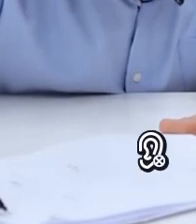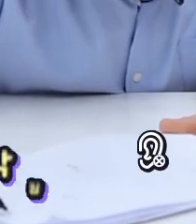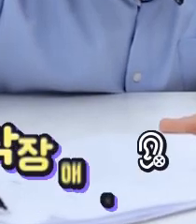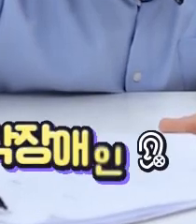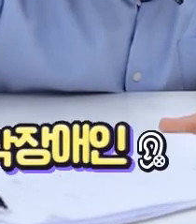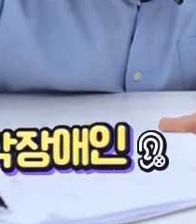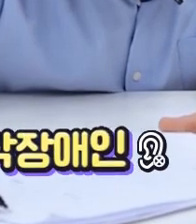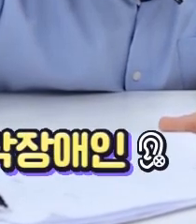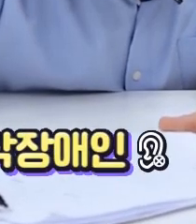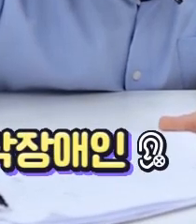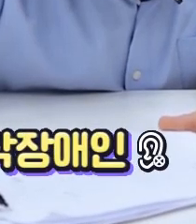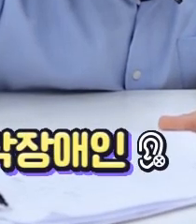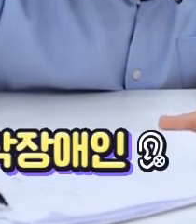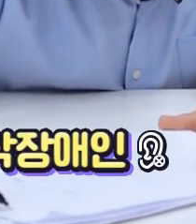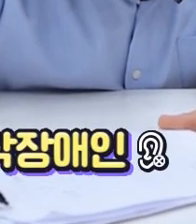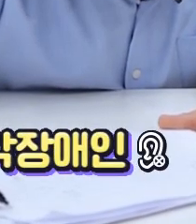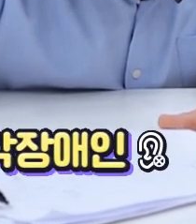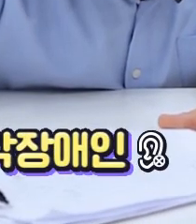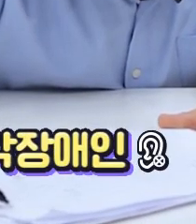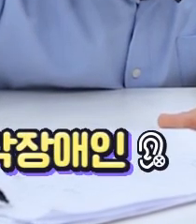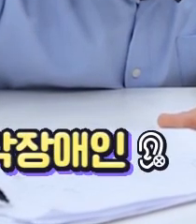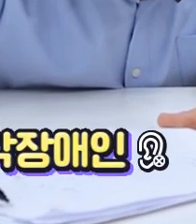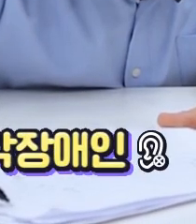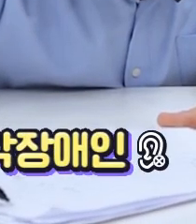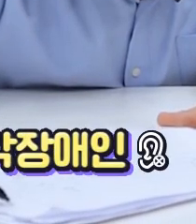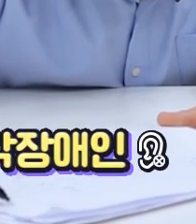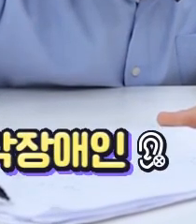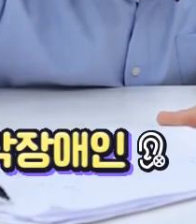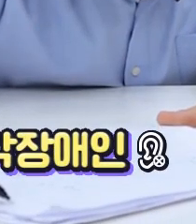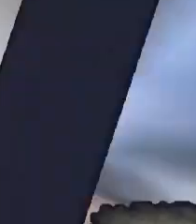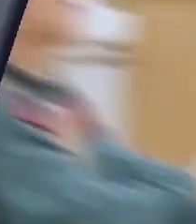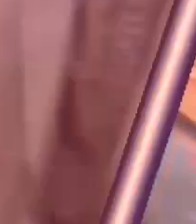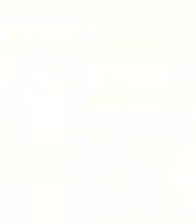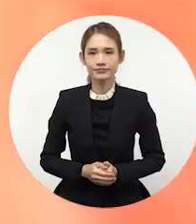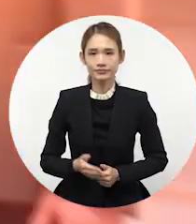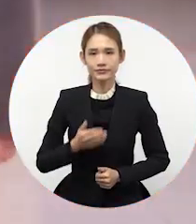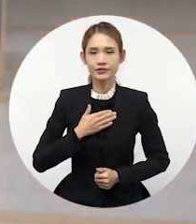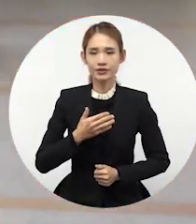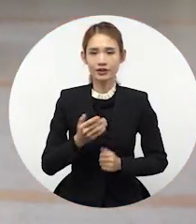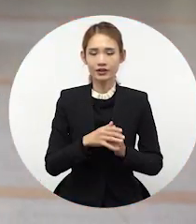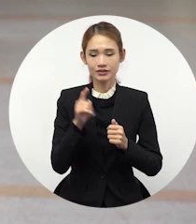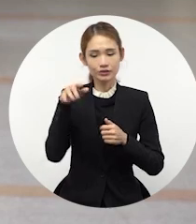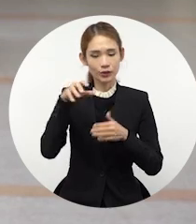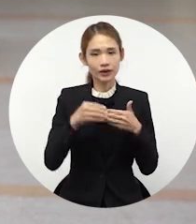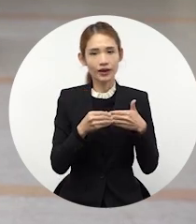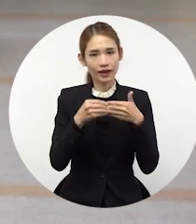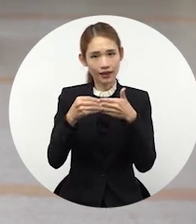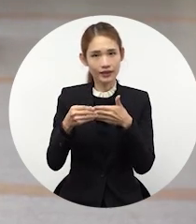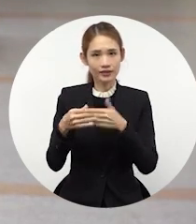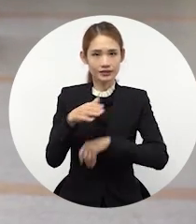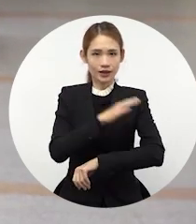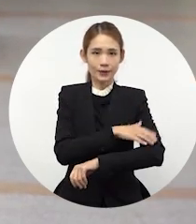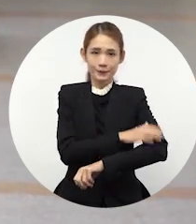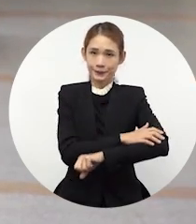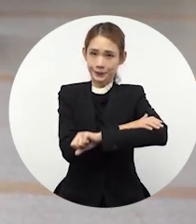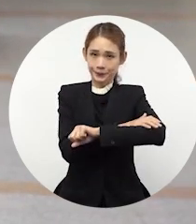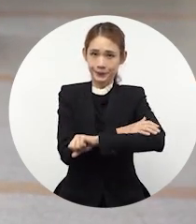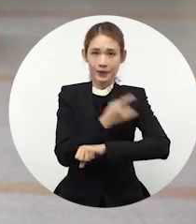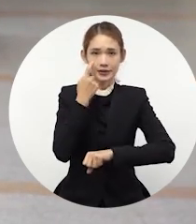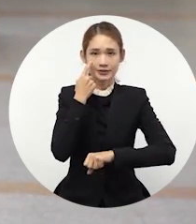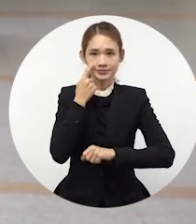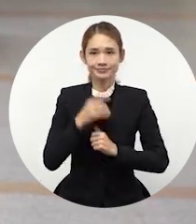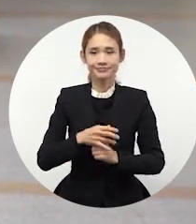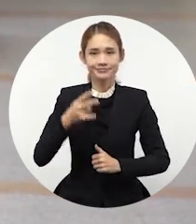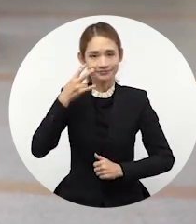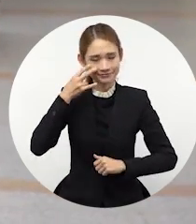시각장애인, 휠체어 사용 장애인, 청각장애인 순서로 설명된다. 첫 번째, 네, 제가 부서까지 시각장애인. 안내해드리겠습니다. 제 공무원이 팔꿈치